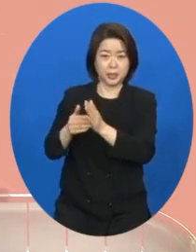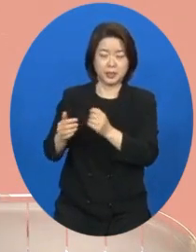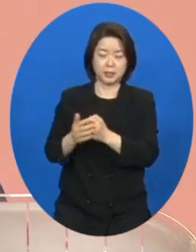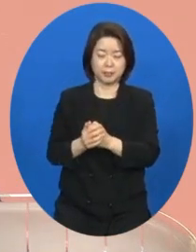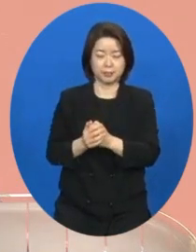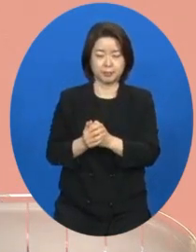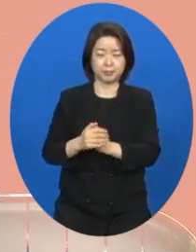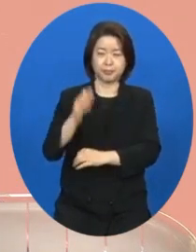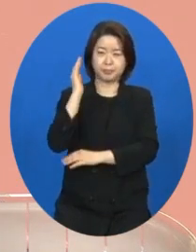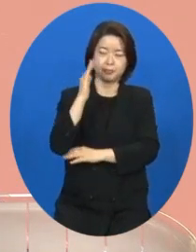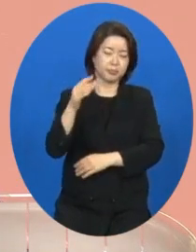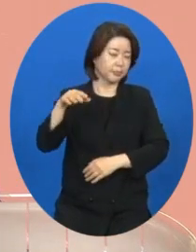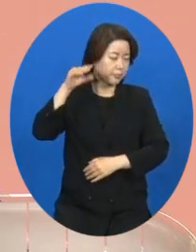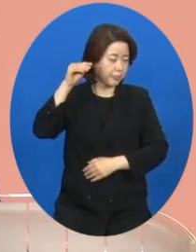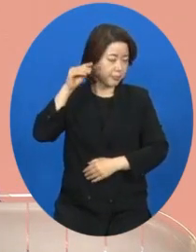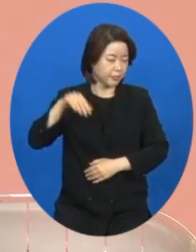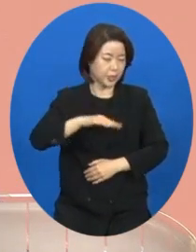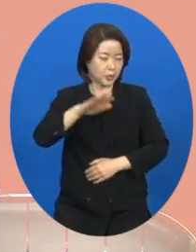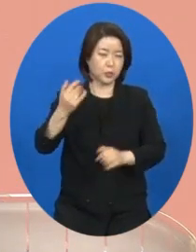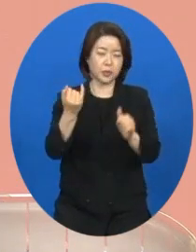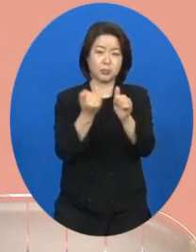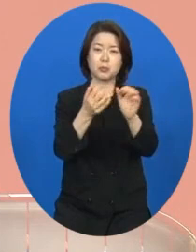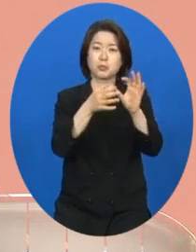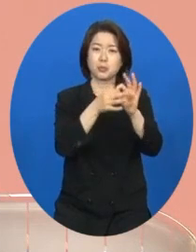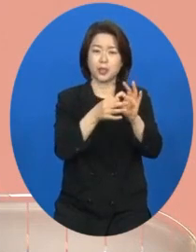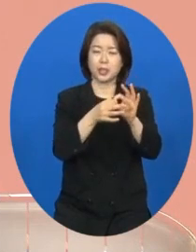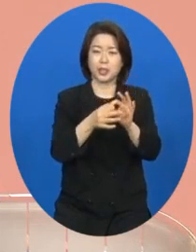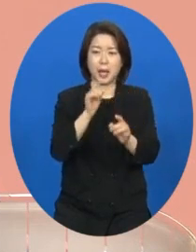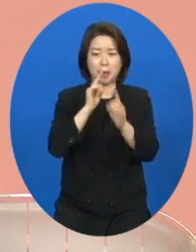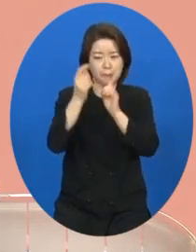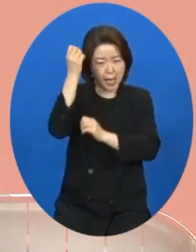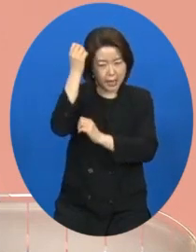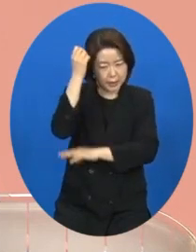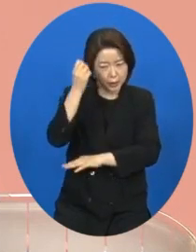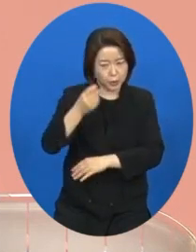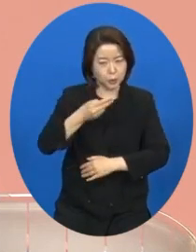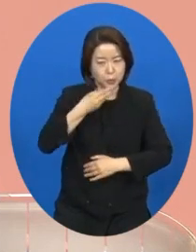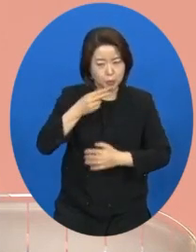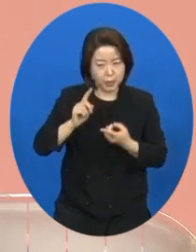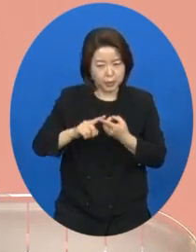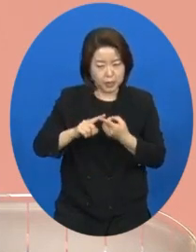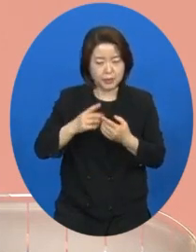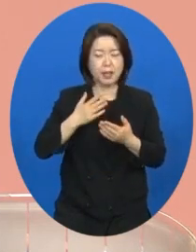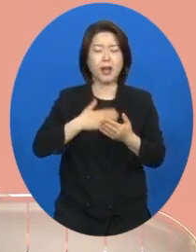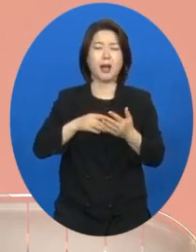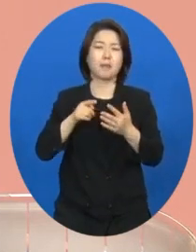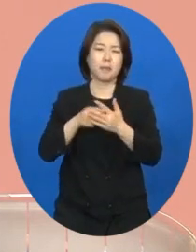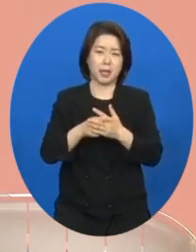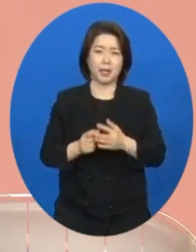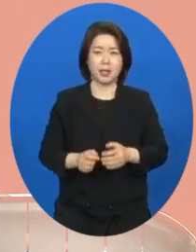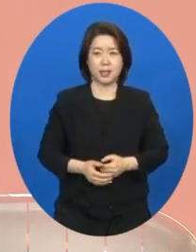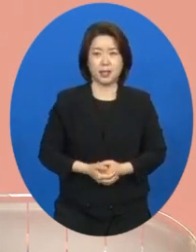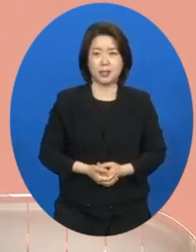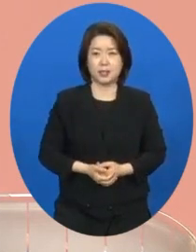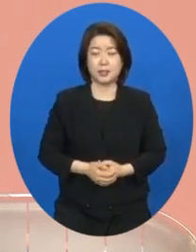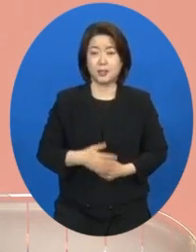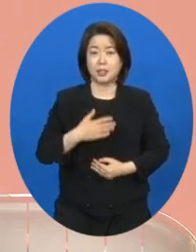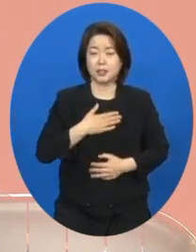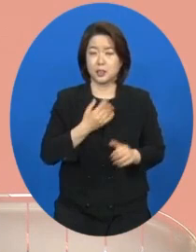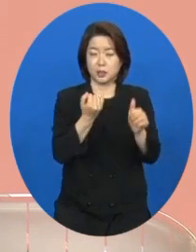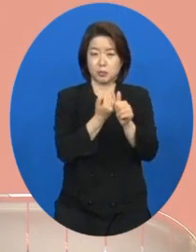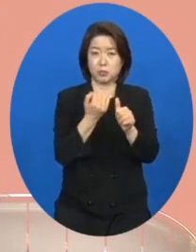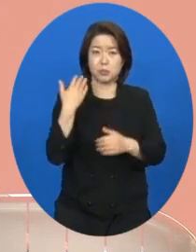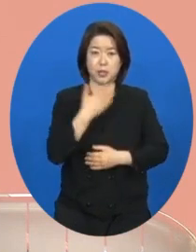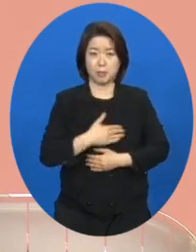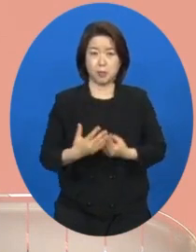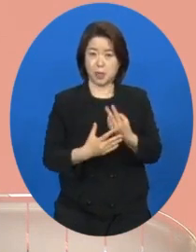강의를 들으면서 우리 부부 관계가 말씀에 기초하지 못함을 알게 되었습니다. 저는 부부가 한